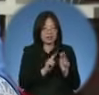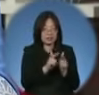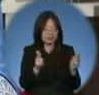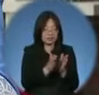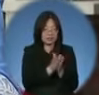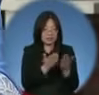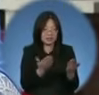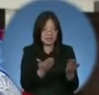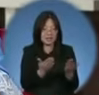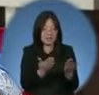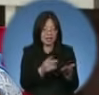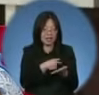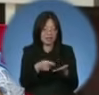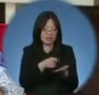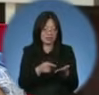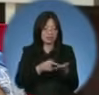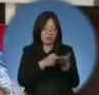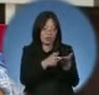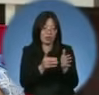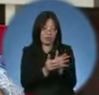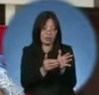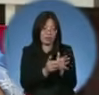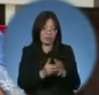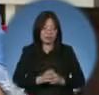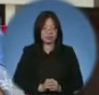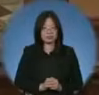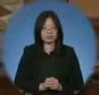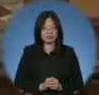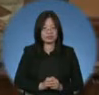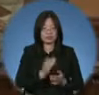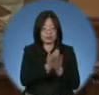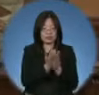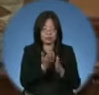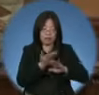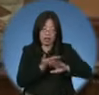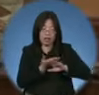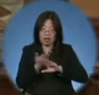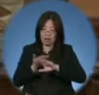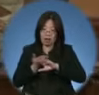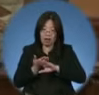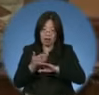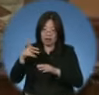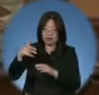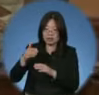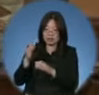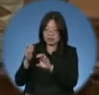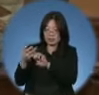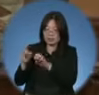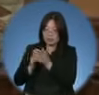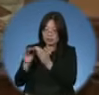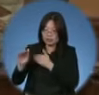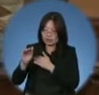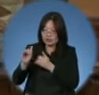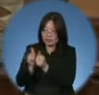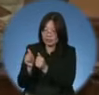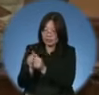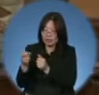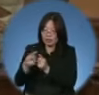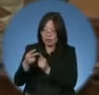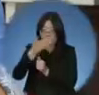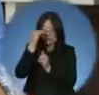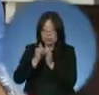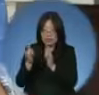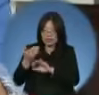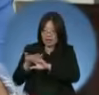제가 그 기고를 좀 했었죠. 이건 또 종류가 전혀 다릅니까? 중년 남성과 이 요즘의 젊은이들과는? 아니요,